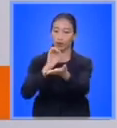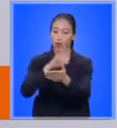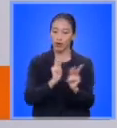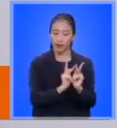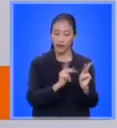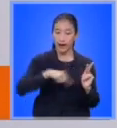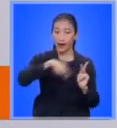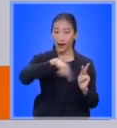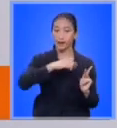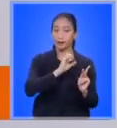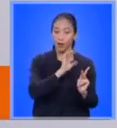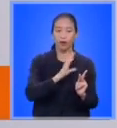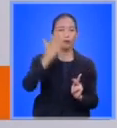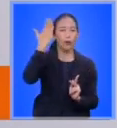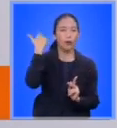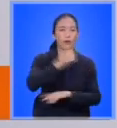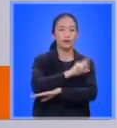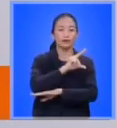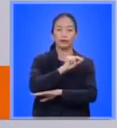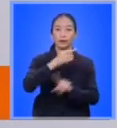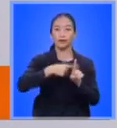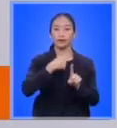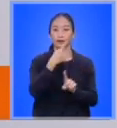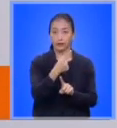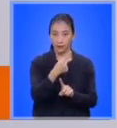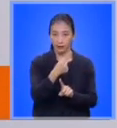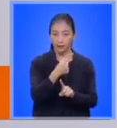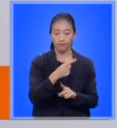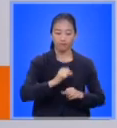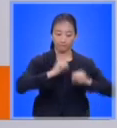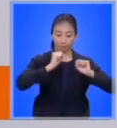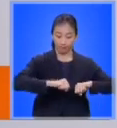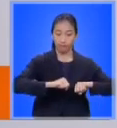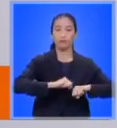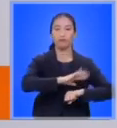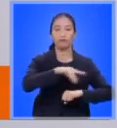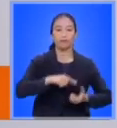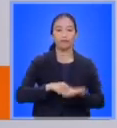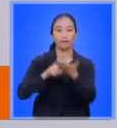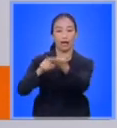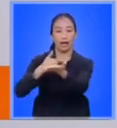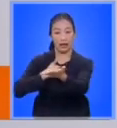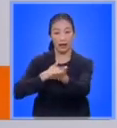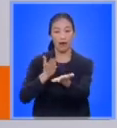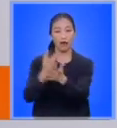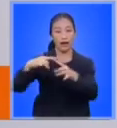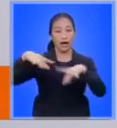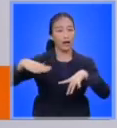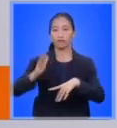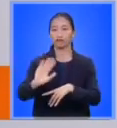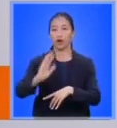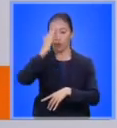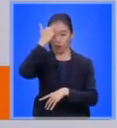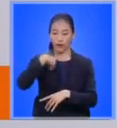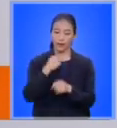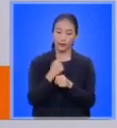หารพรรคเศรษฐกิจใหม่เมื่อวันที่30มกราคมที่ผ่านมาเพื่อขอถอนตัวจากพรรคร่วมฝ่ายค้านนะครับเพื่อไปทำงานในนามอิสระ